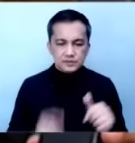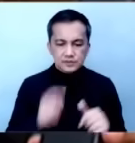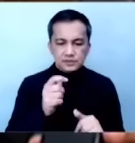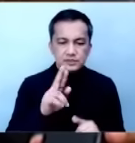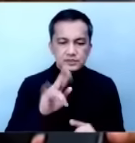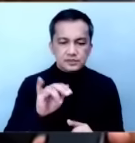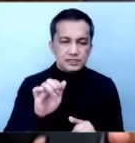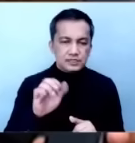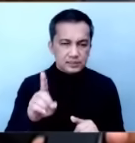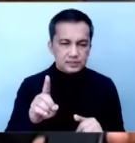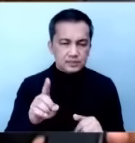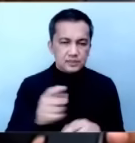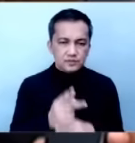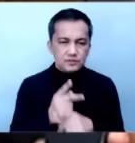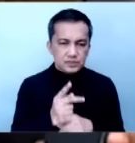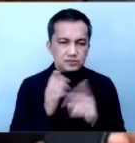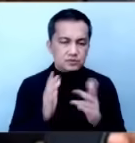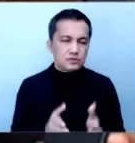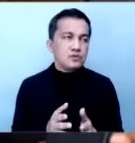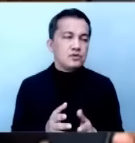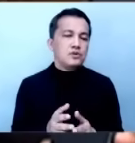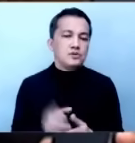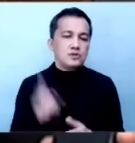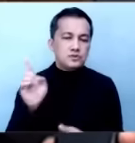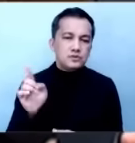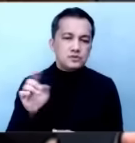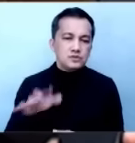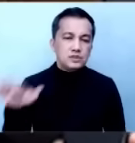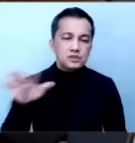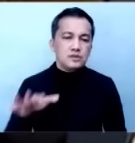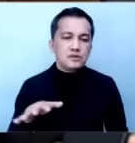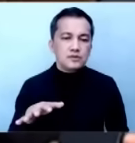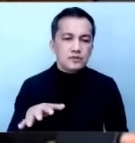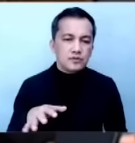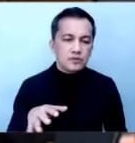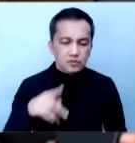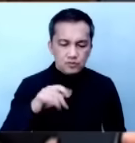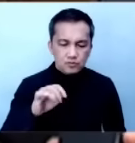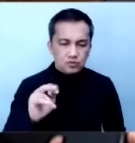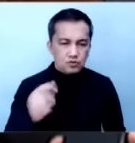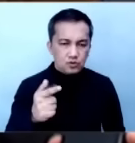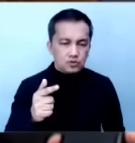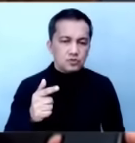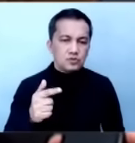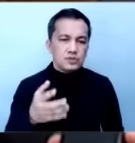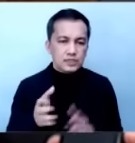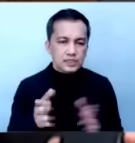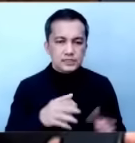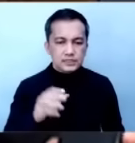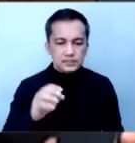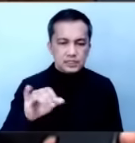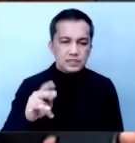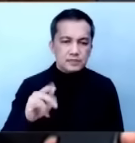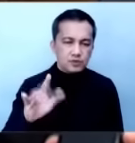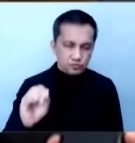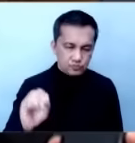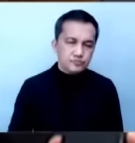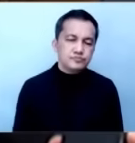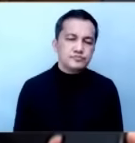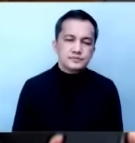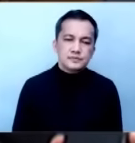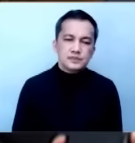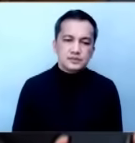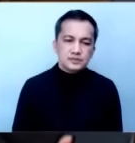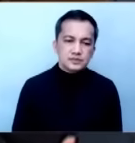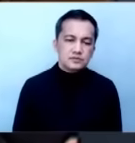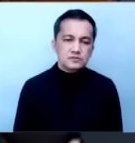ang naging protektor ay sila Pulong Duterte at Mance Carpio. Tapos ang mga